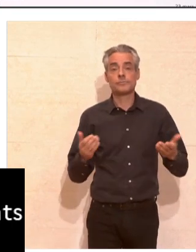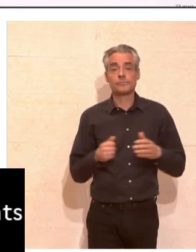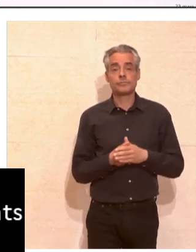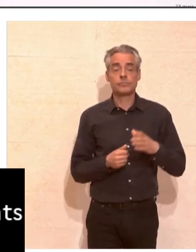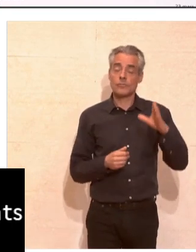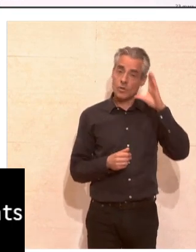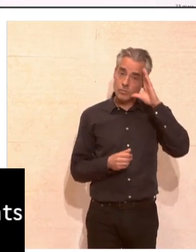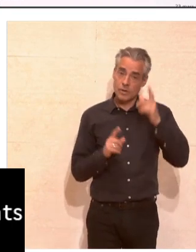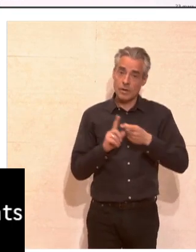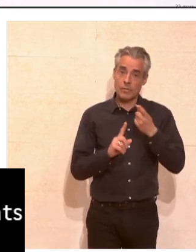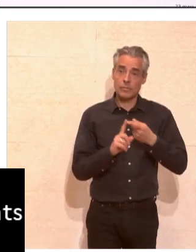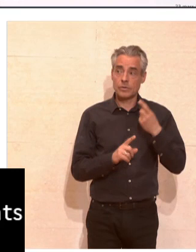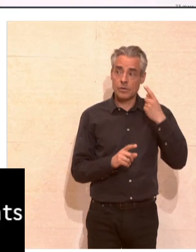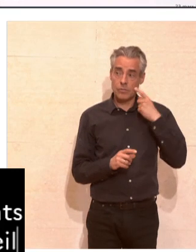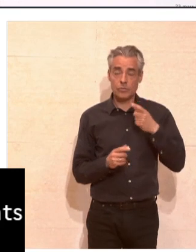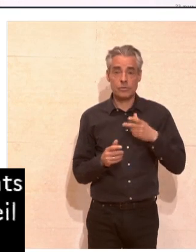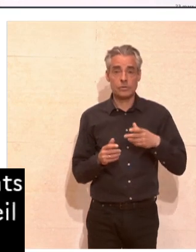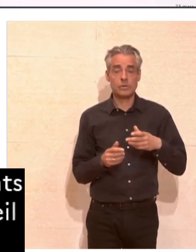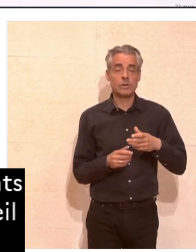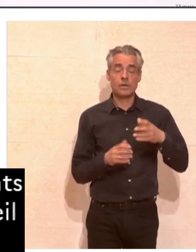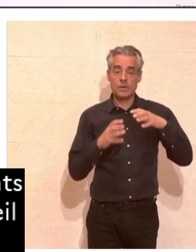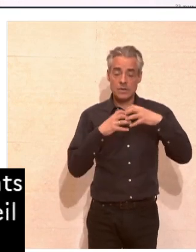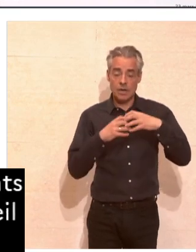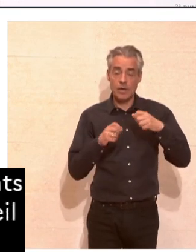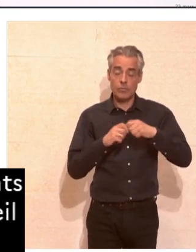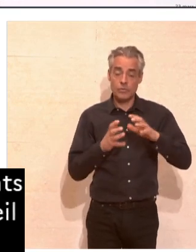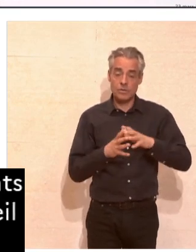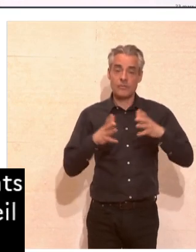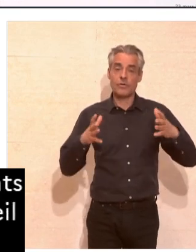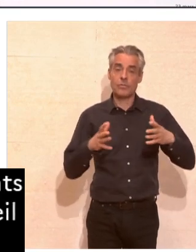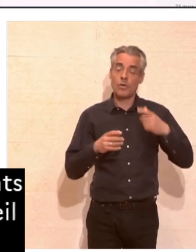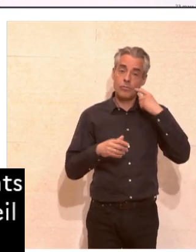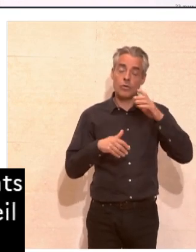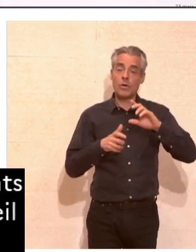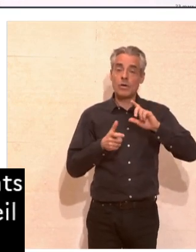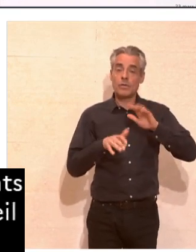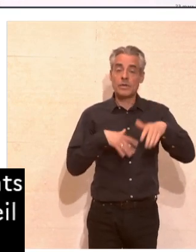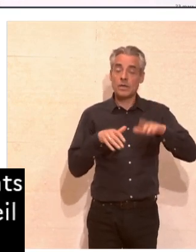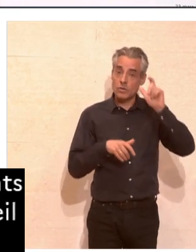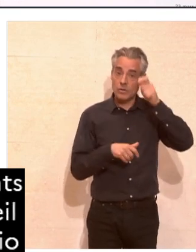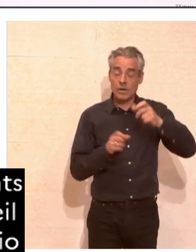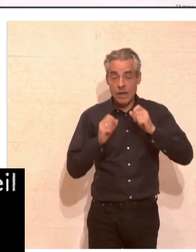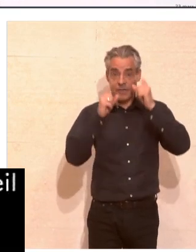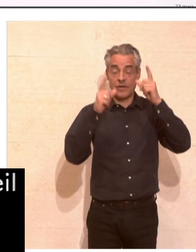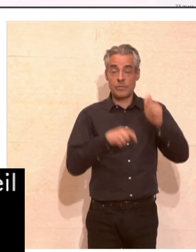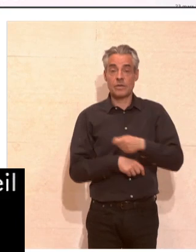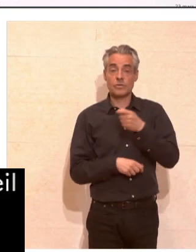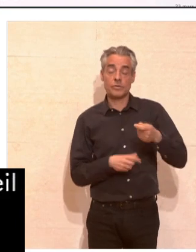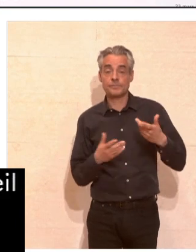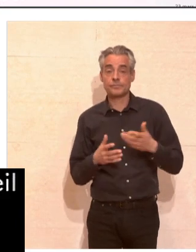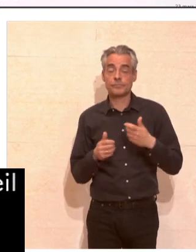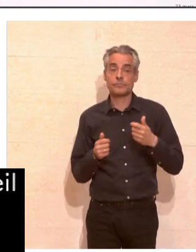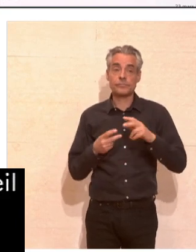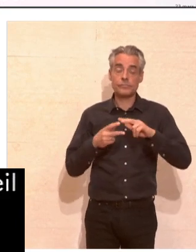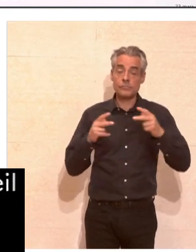donc le sommeil est important pour le développement cérébral et sa maturation, pour le fonctionnement cognitif normal à l'éveil, le fonctionnement même normal à l'échelle du